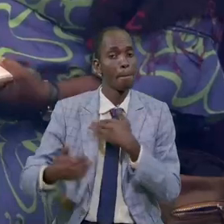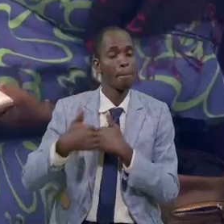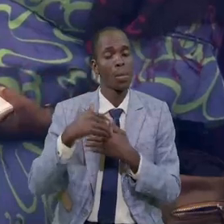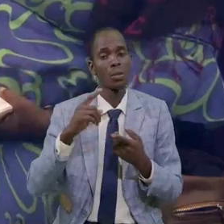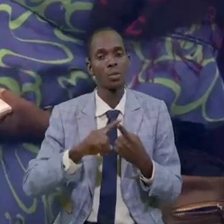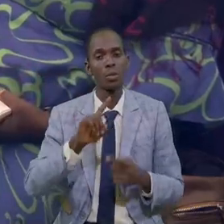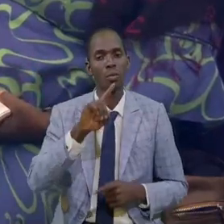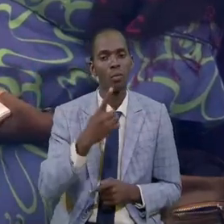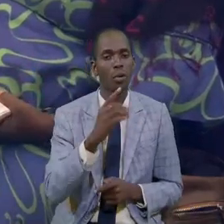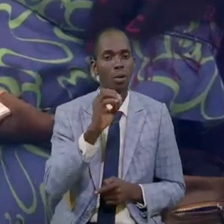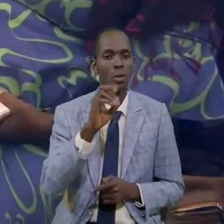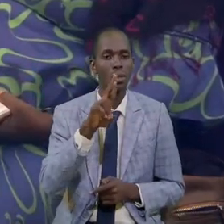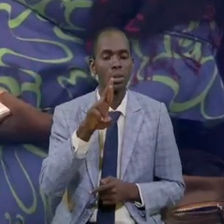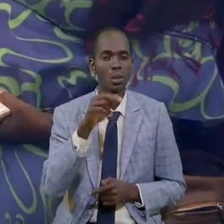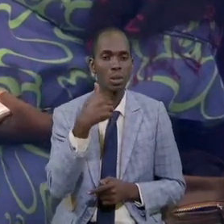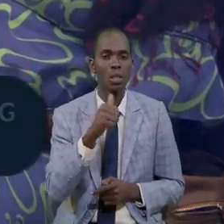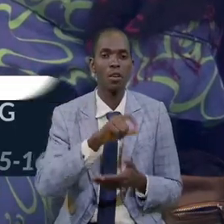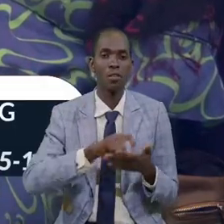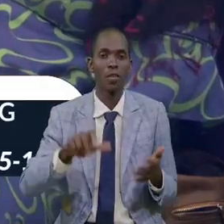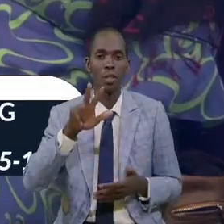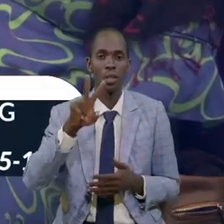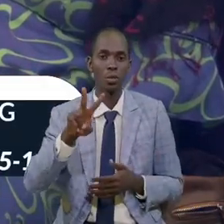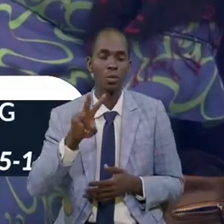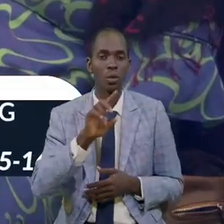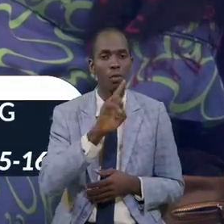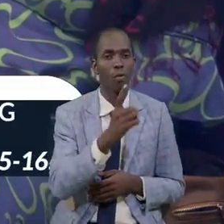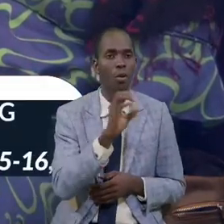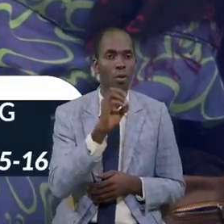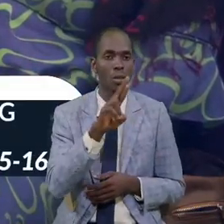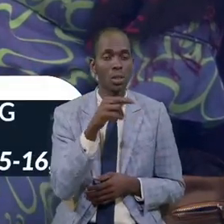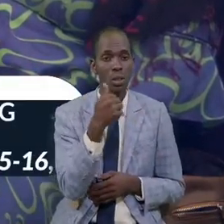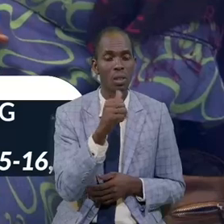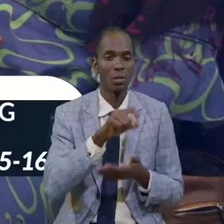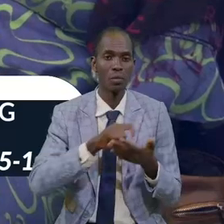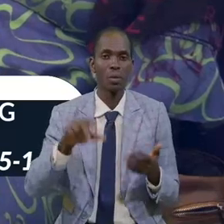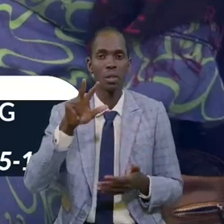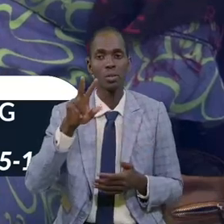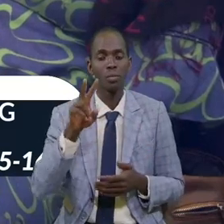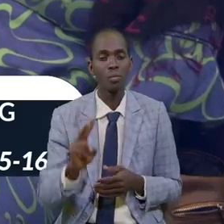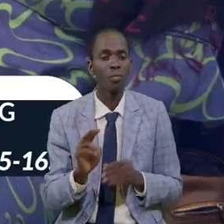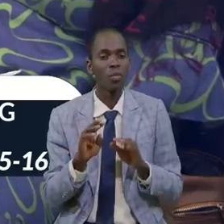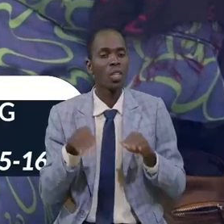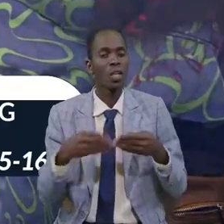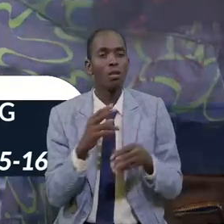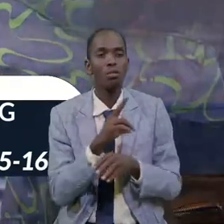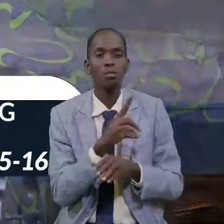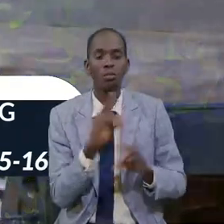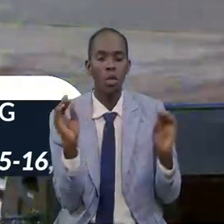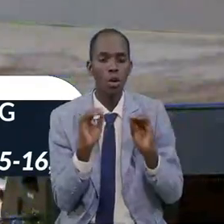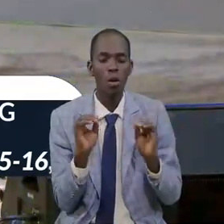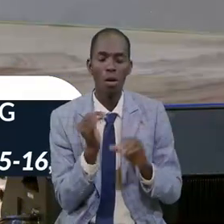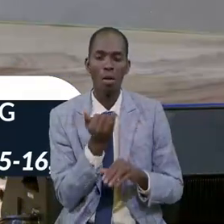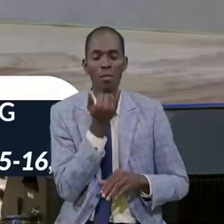Corinthiens, chapitre 10, 32. 1 Corinthiens 10, 32. Ne soyez en